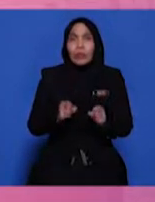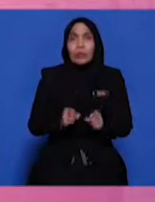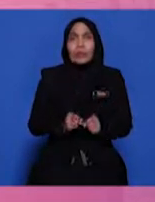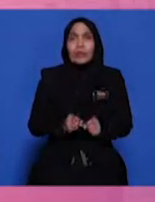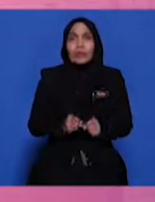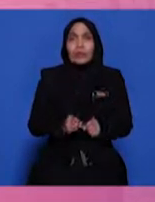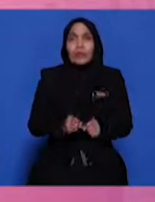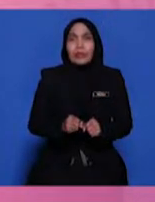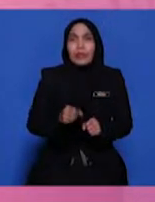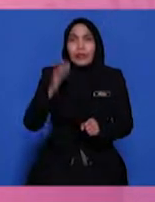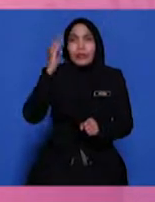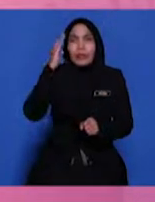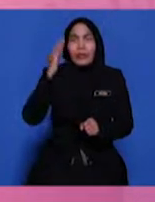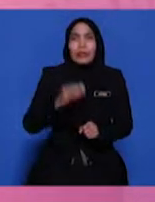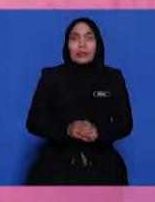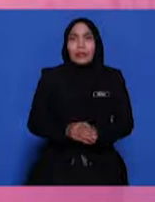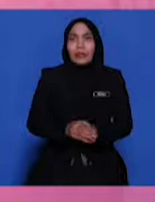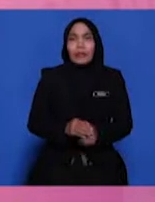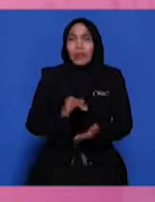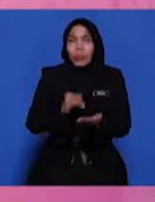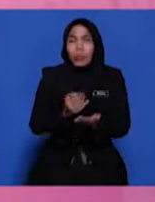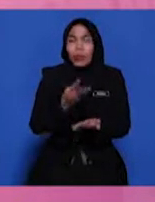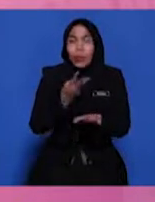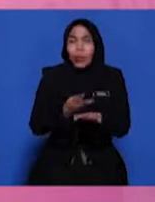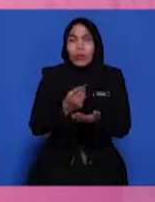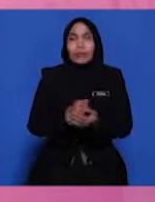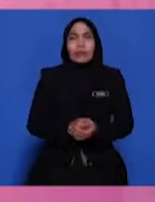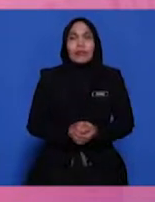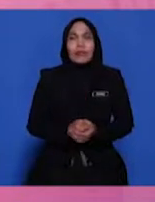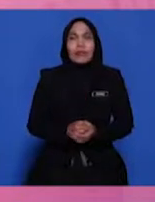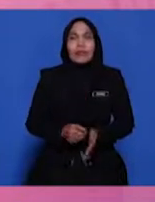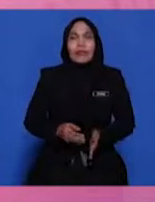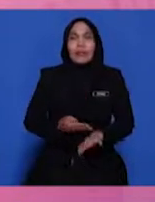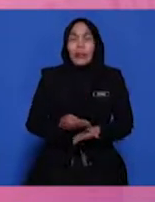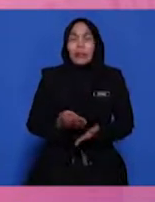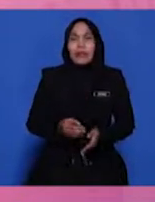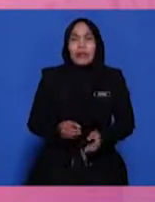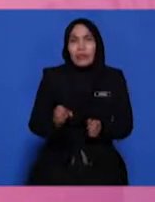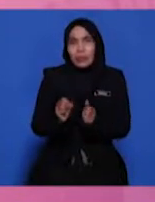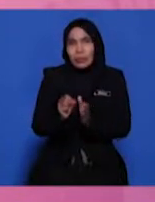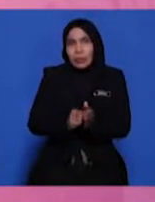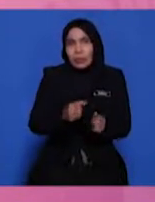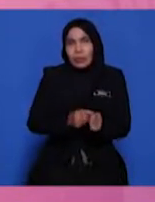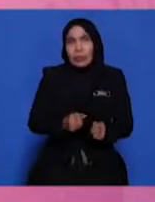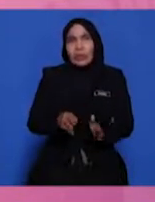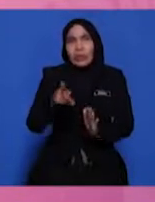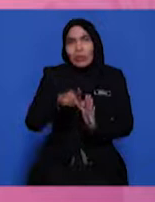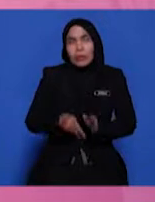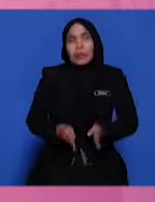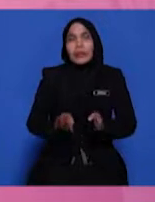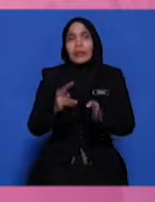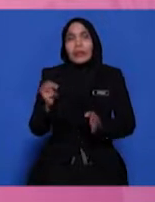mengetahui jumlah wang yang akan diperlukan bagi setiap perjalanan. Attainable.